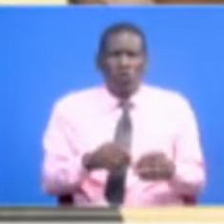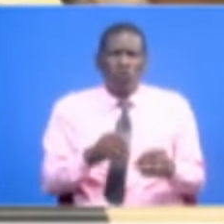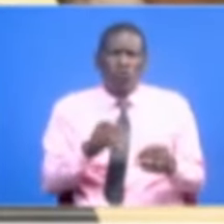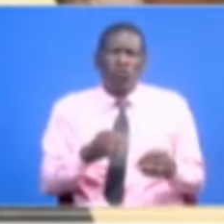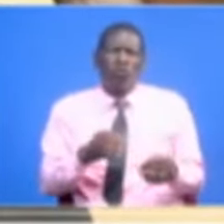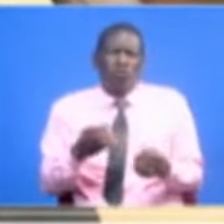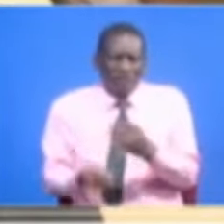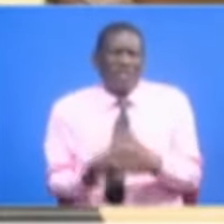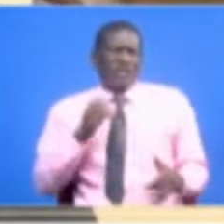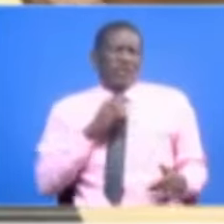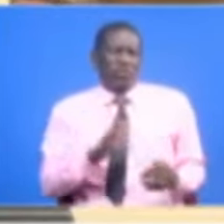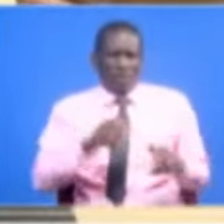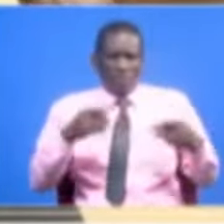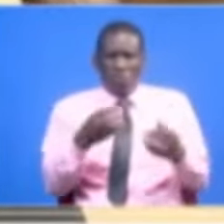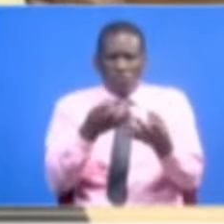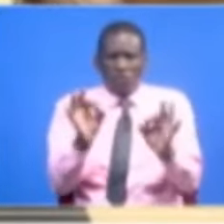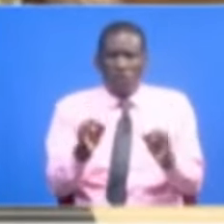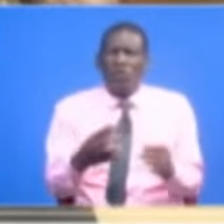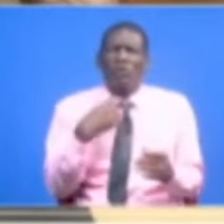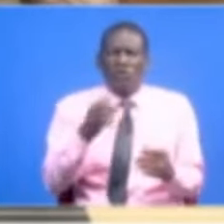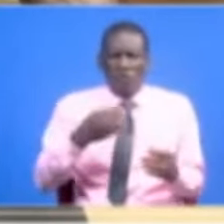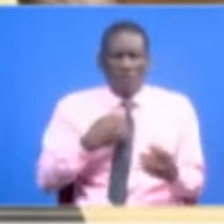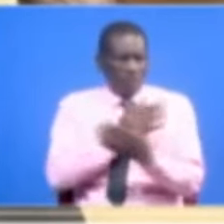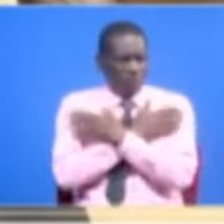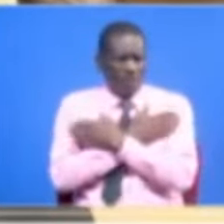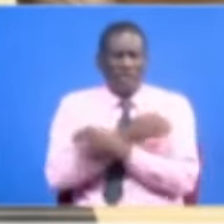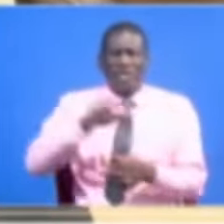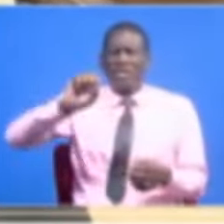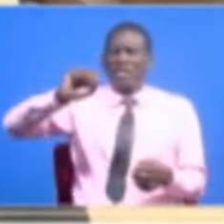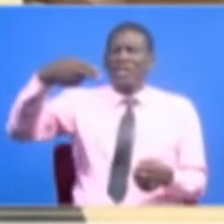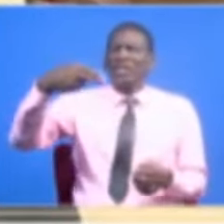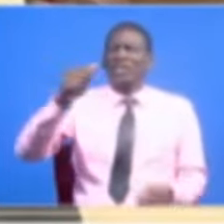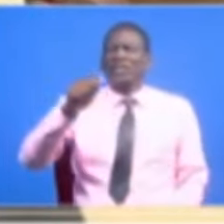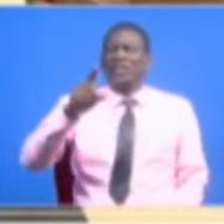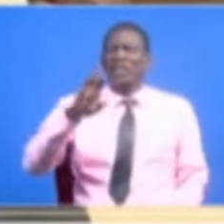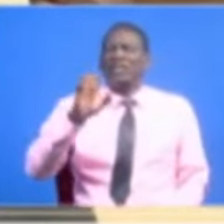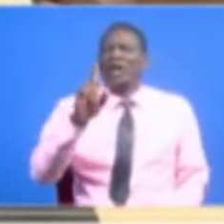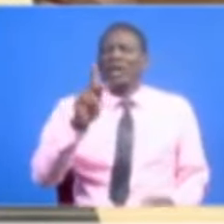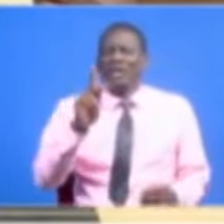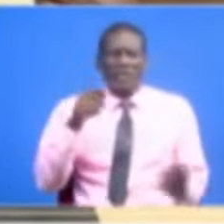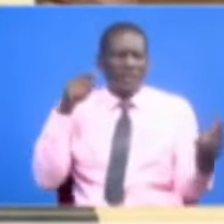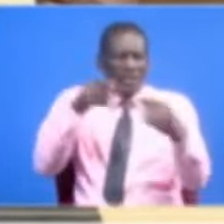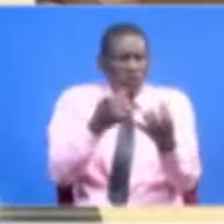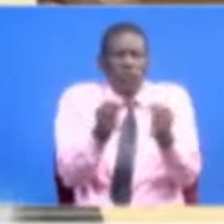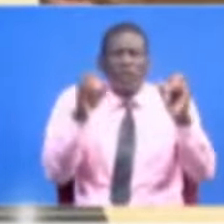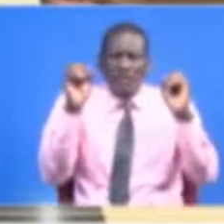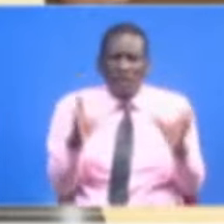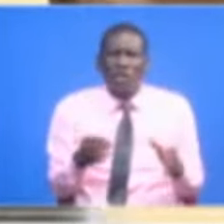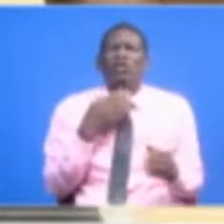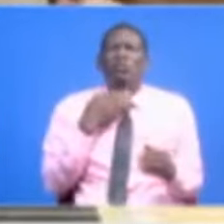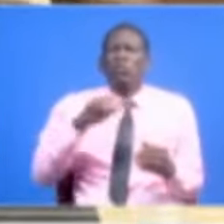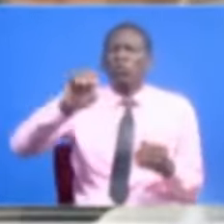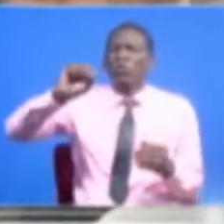wengine ambao wameachiliwa. Na sisi tunasema kuna mwenzetu Shadrack. Hadi hivi sasa hajaachiliwa. Tunataka aachiliwe